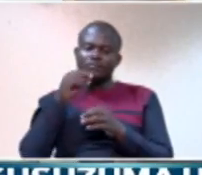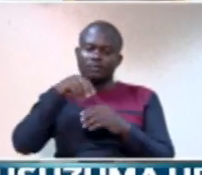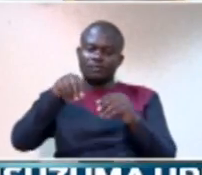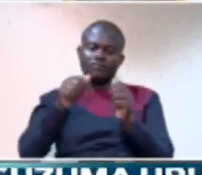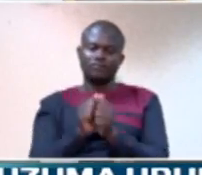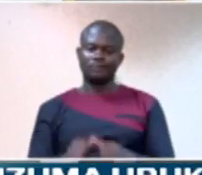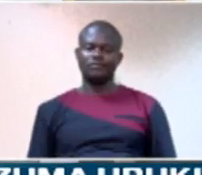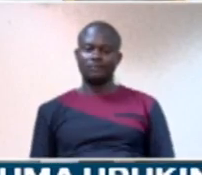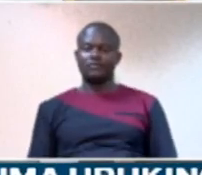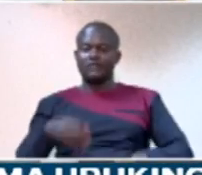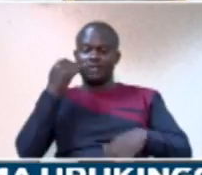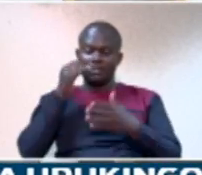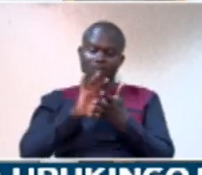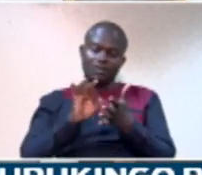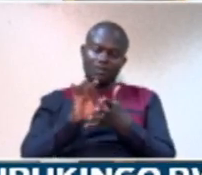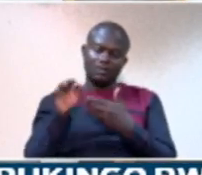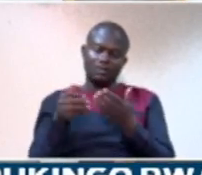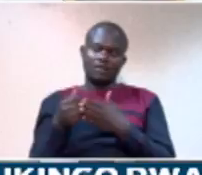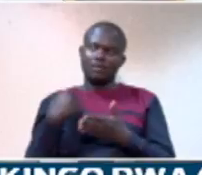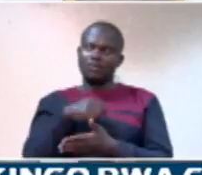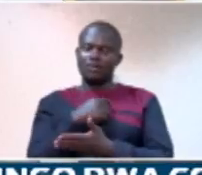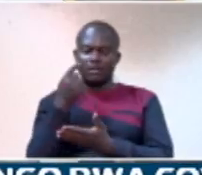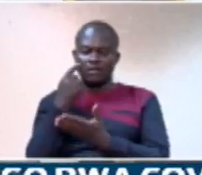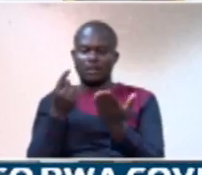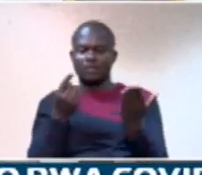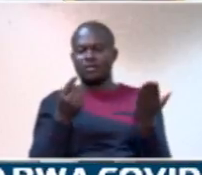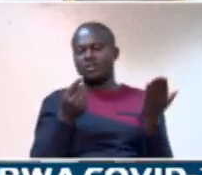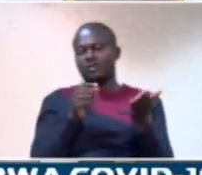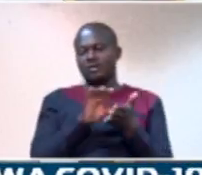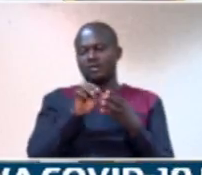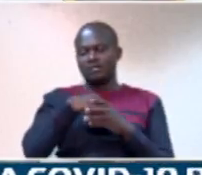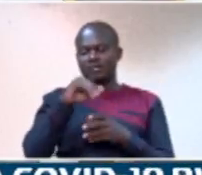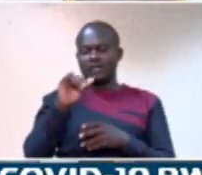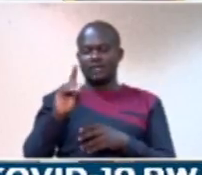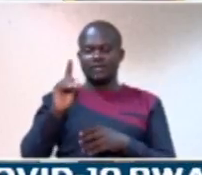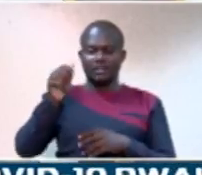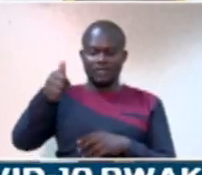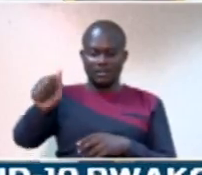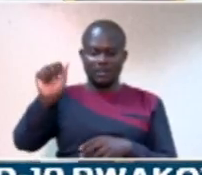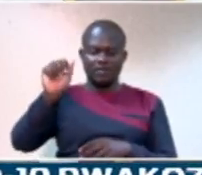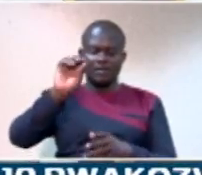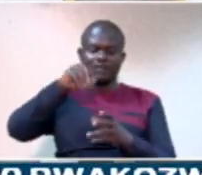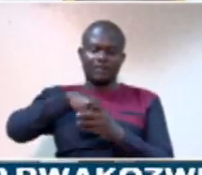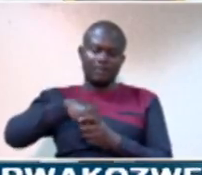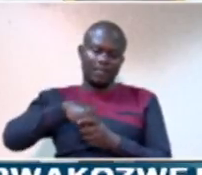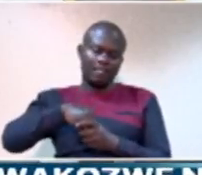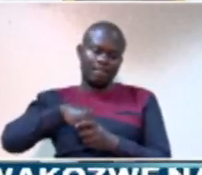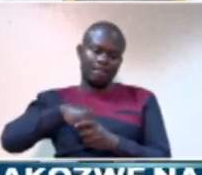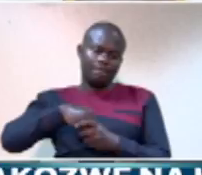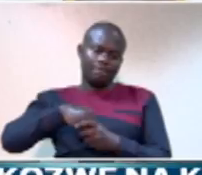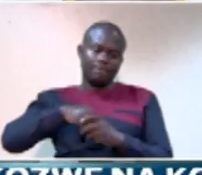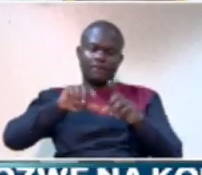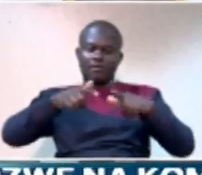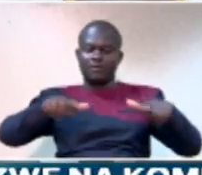baturage. Iyo biyandikisha ubundi bashyiramo indangamuntu yabo, bagashyiramo